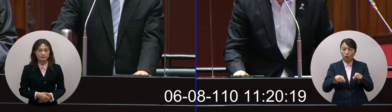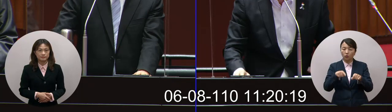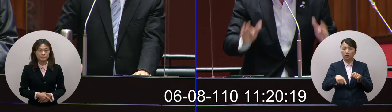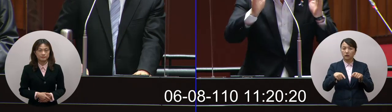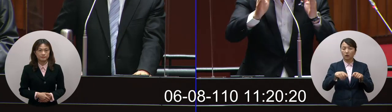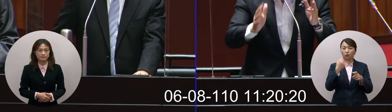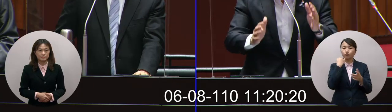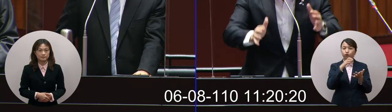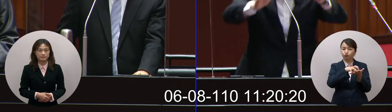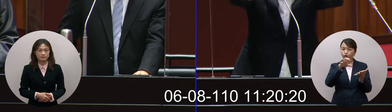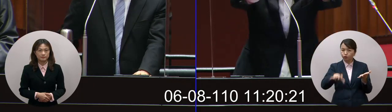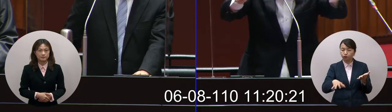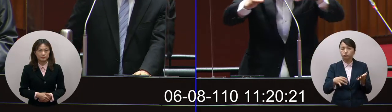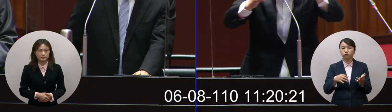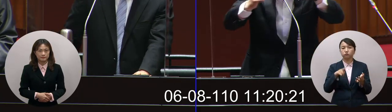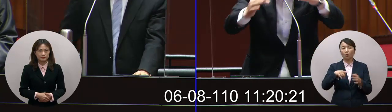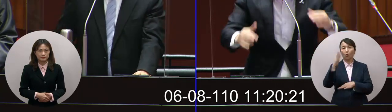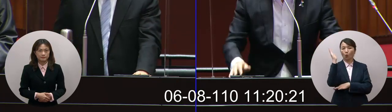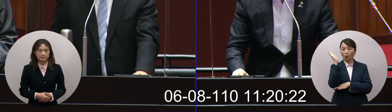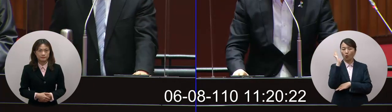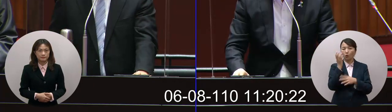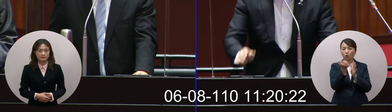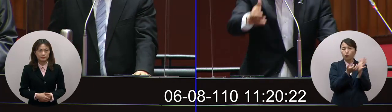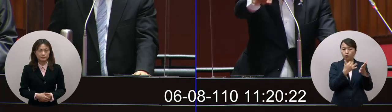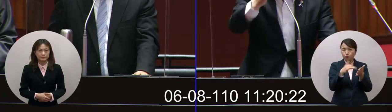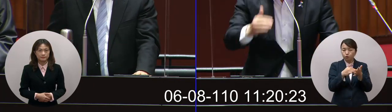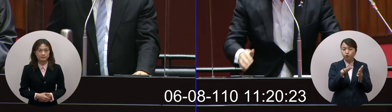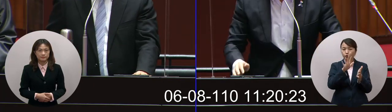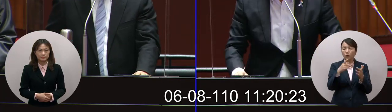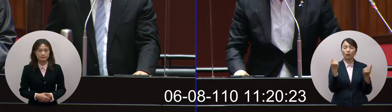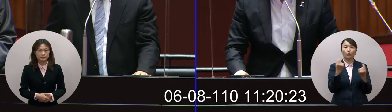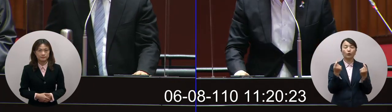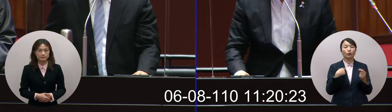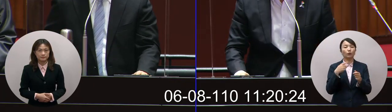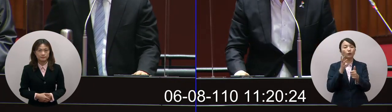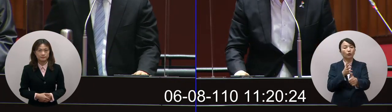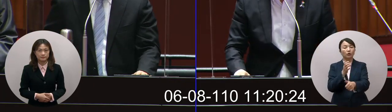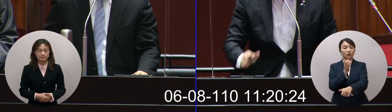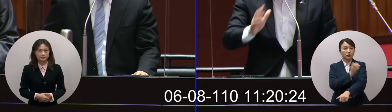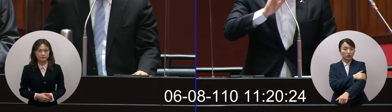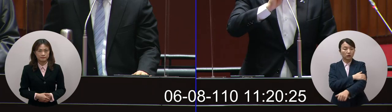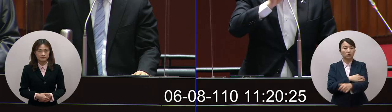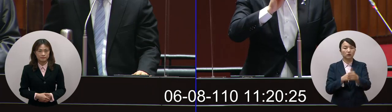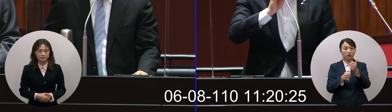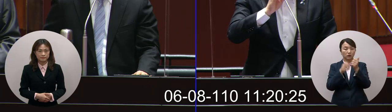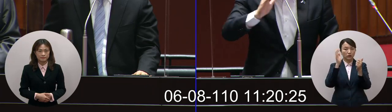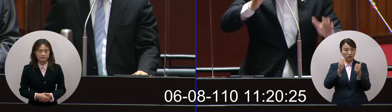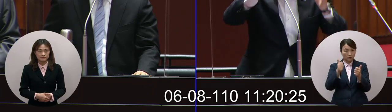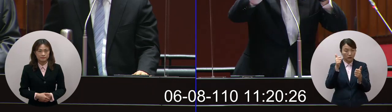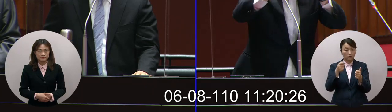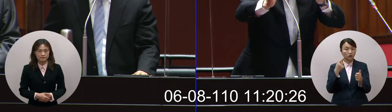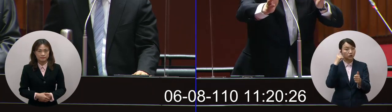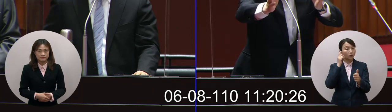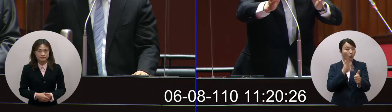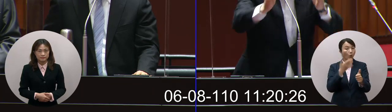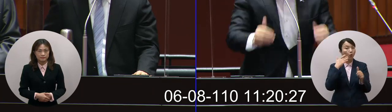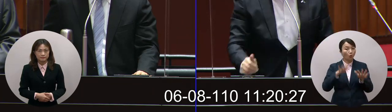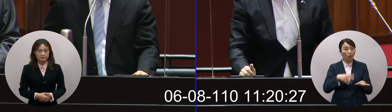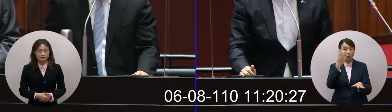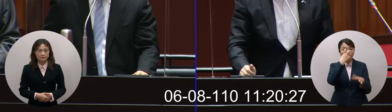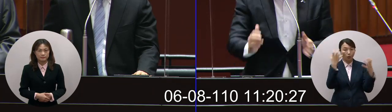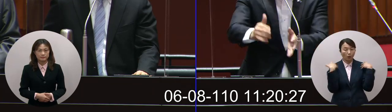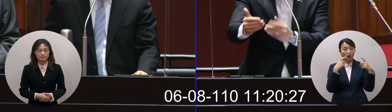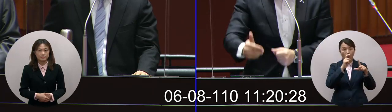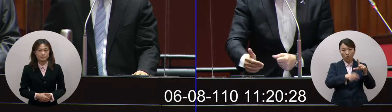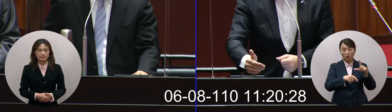安心就业的部分的这种计划，政府有相关的预算。譬如讲，我问一下陈正奇次长，陈次长。你现在管是管